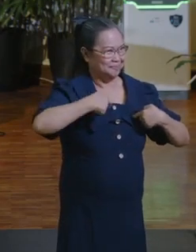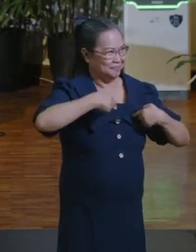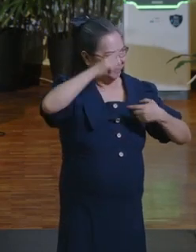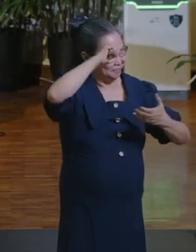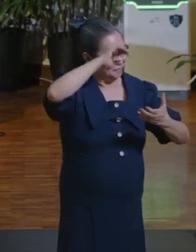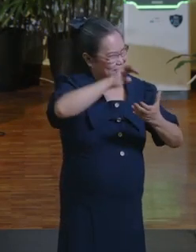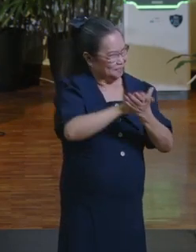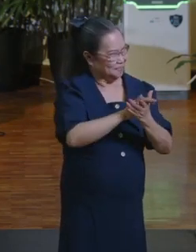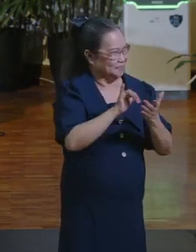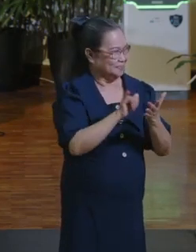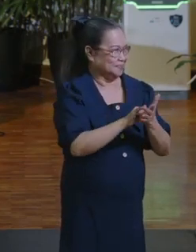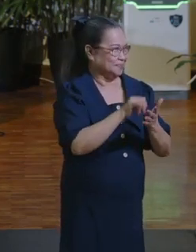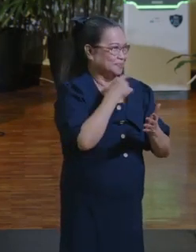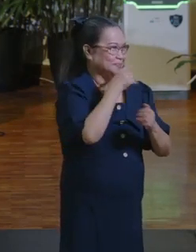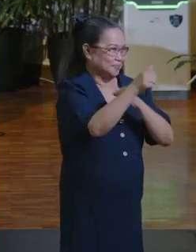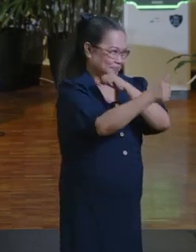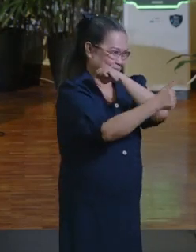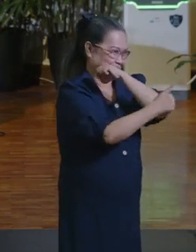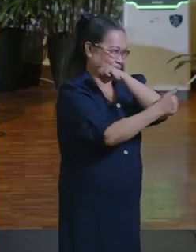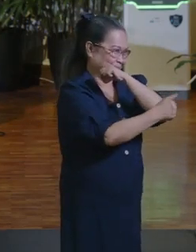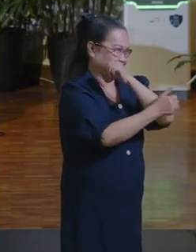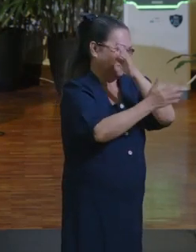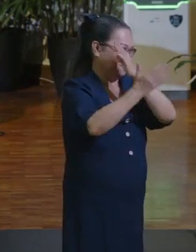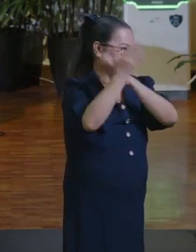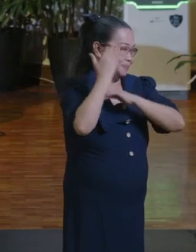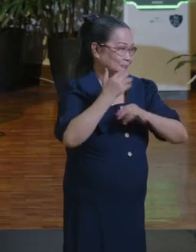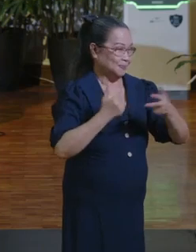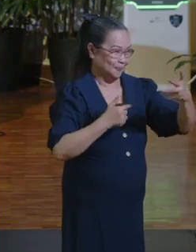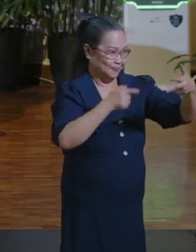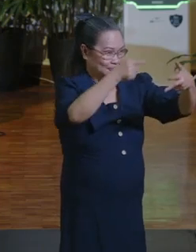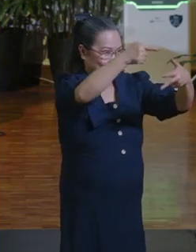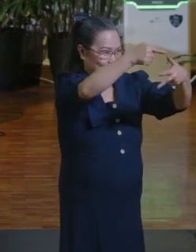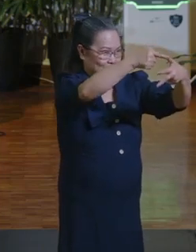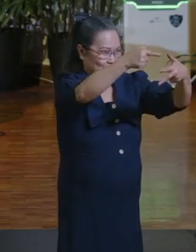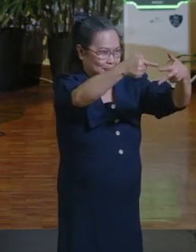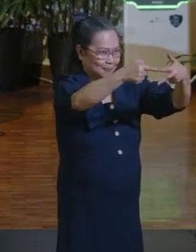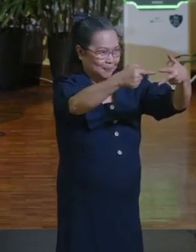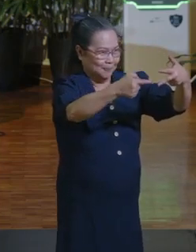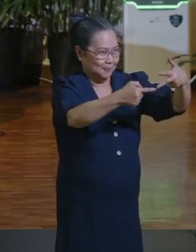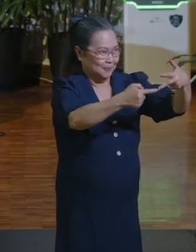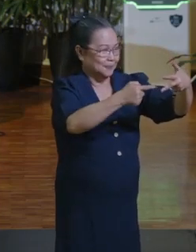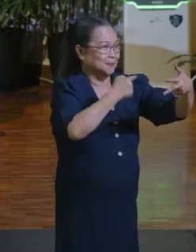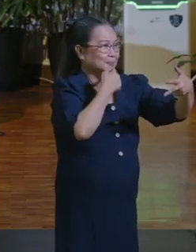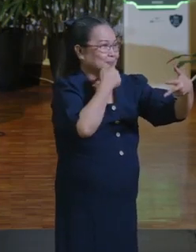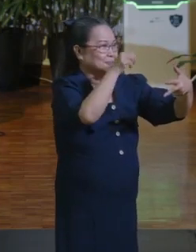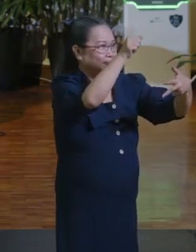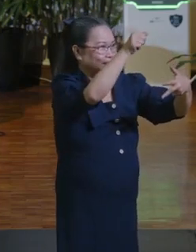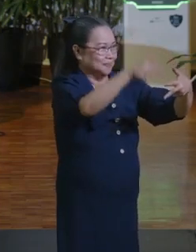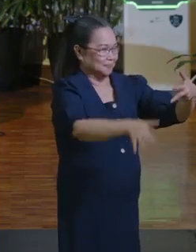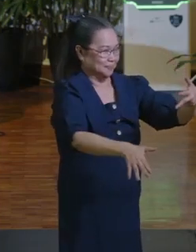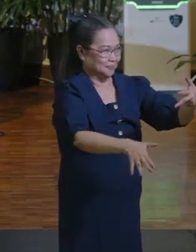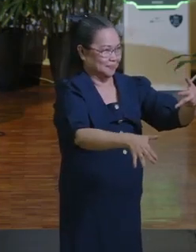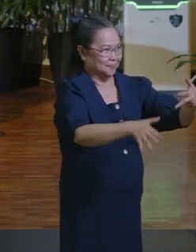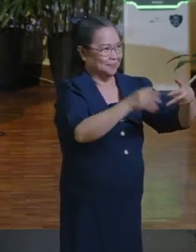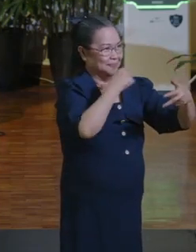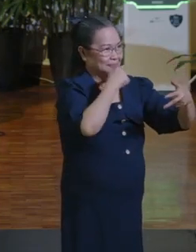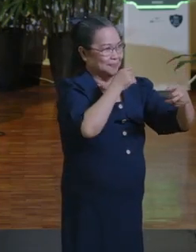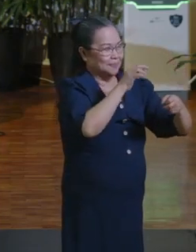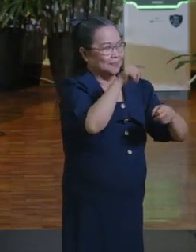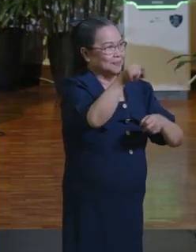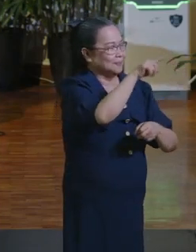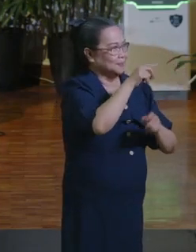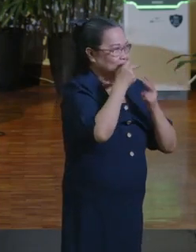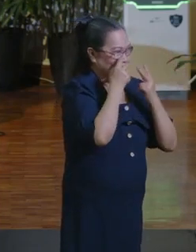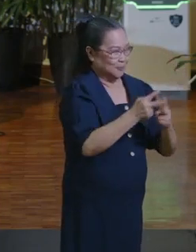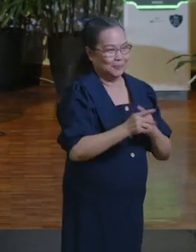ng Diyos kay Abraham. So tatlong pagpapala mga kapatid. Tingnan natin